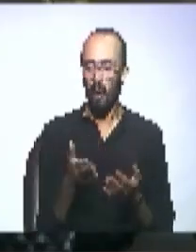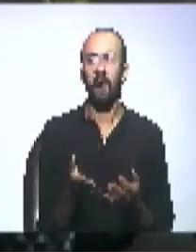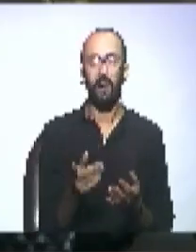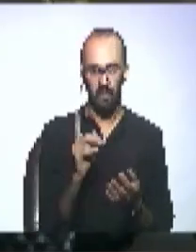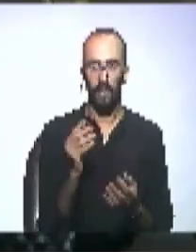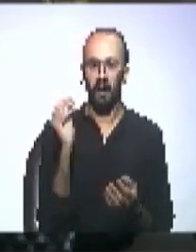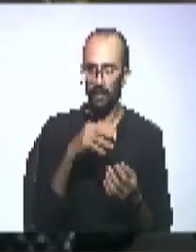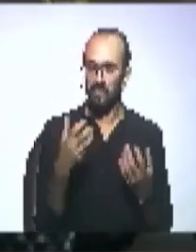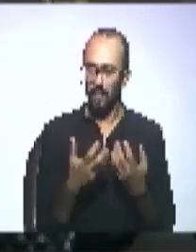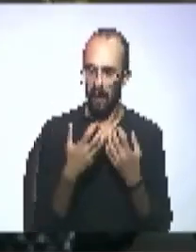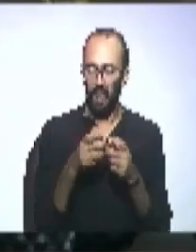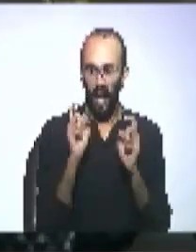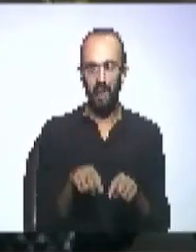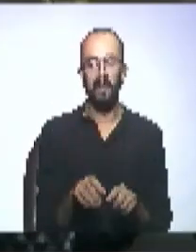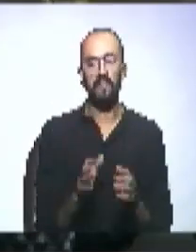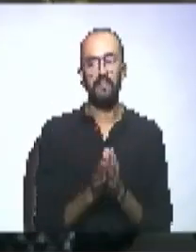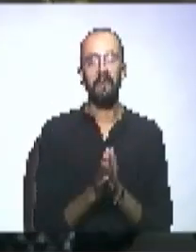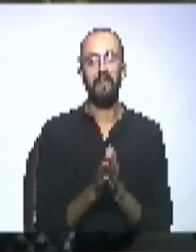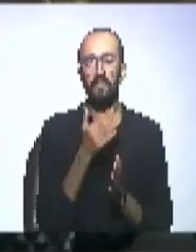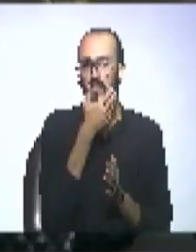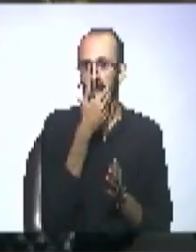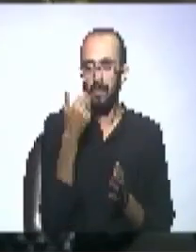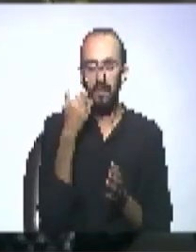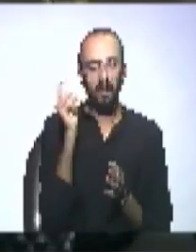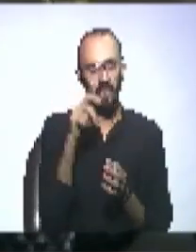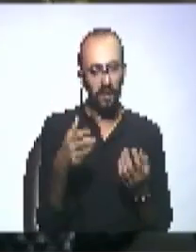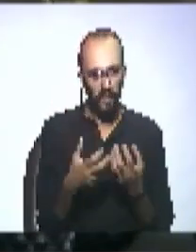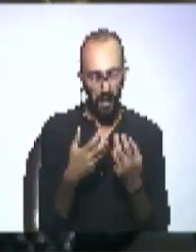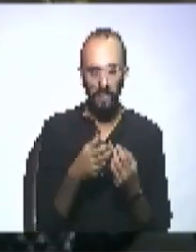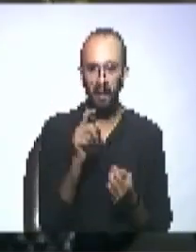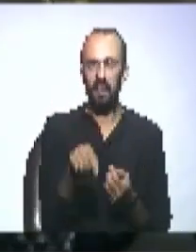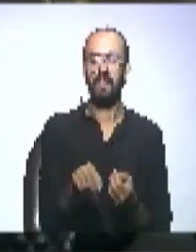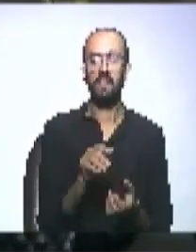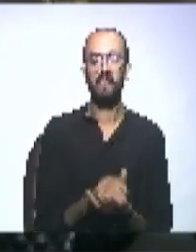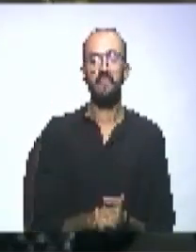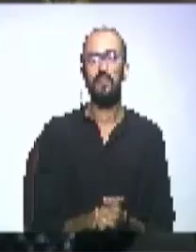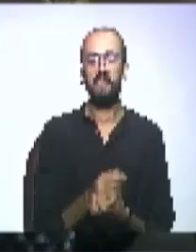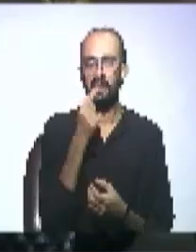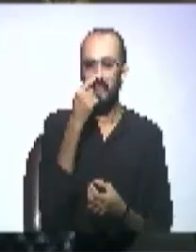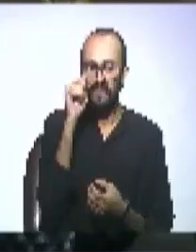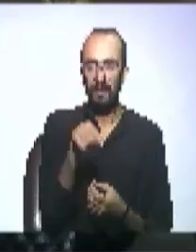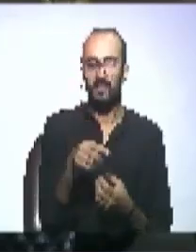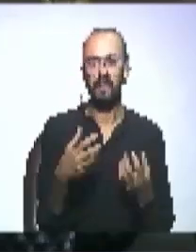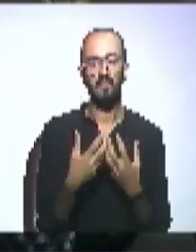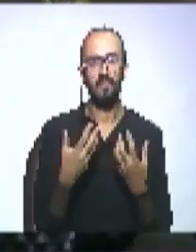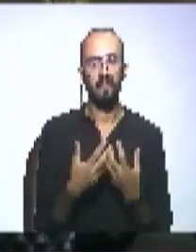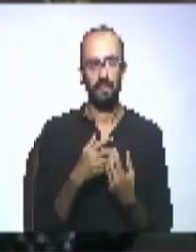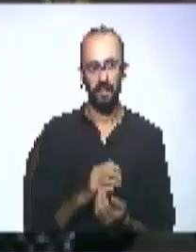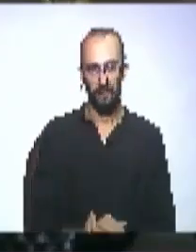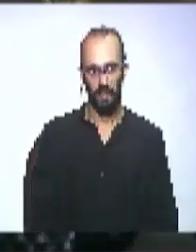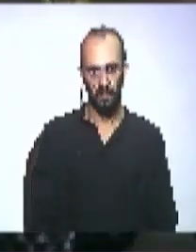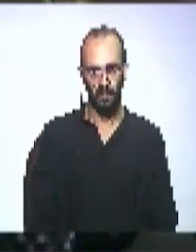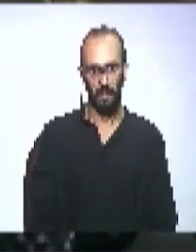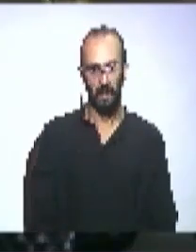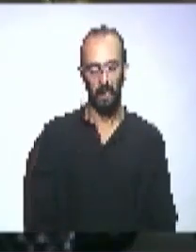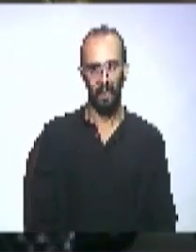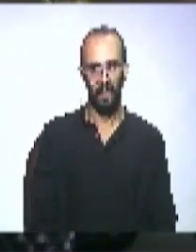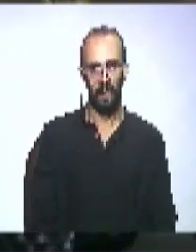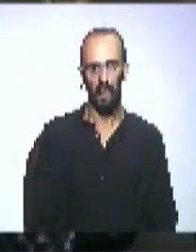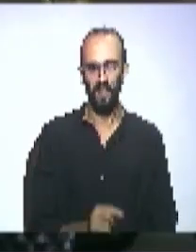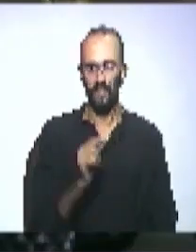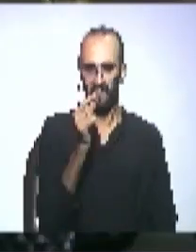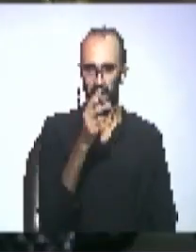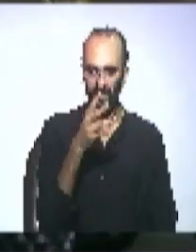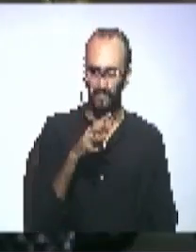برضو بيبقى مدخل فيها الخضار، حتى واحنا صايمين بيعمل الحاجات بيكون فيها معظمها خضار، بنبعد عن